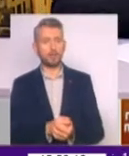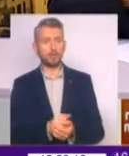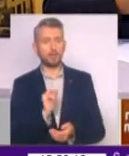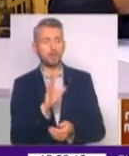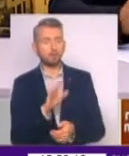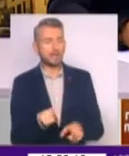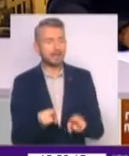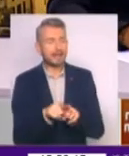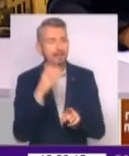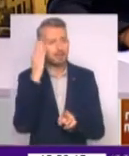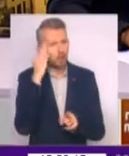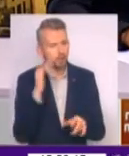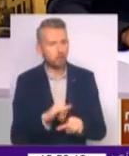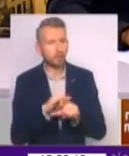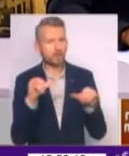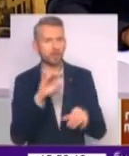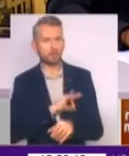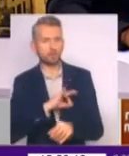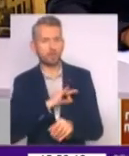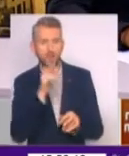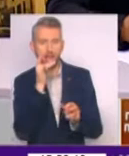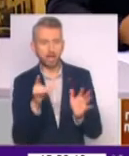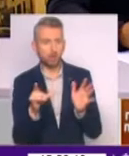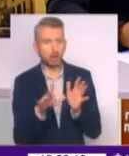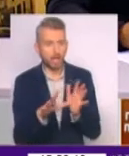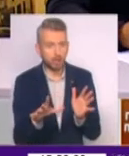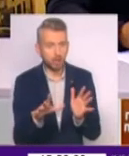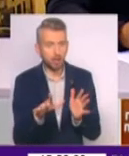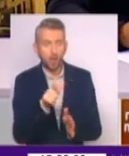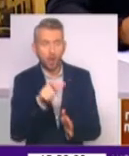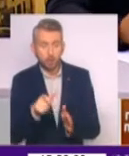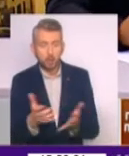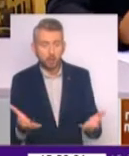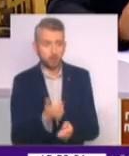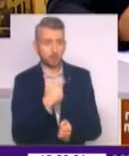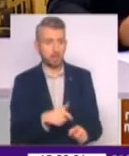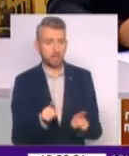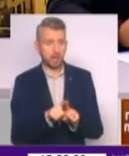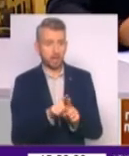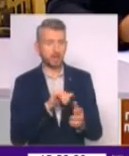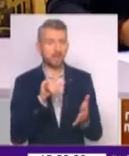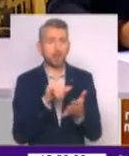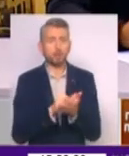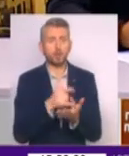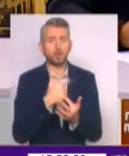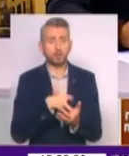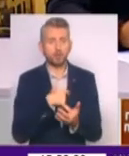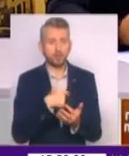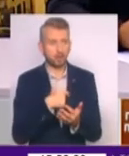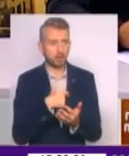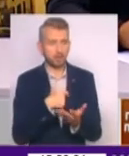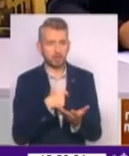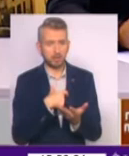такий спосіб зростає споживання електроенергії. Угу. Да, і люди рятуються таким чином. Встановлюють собі в недогрітих